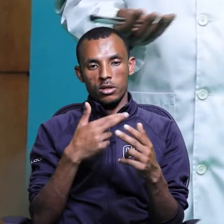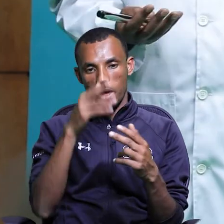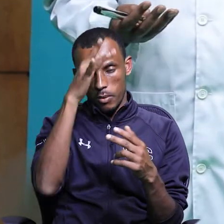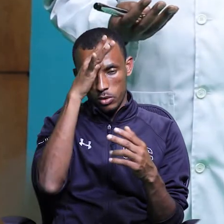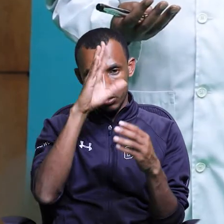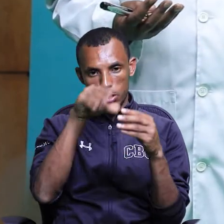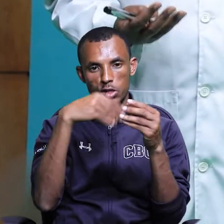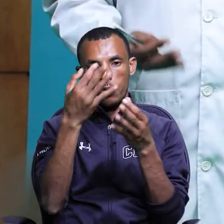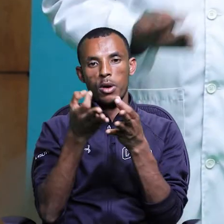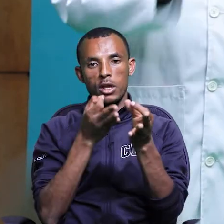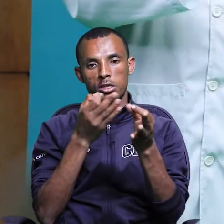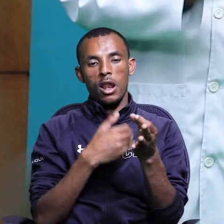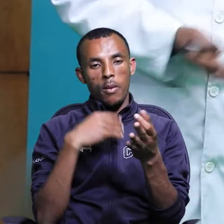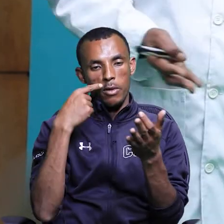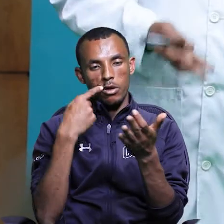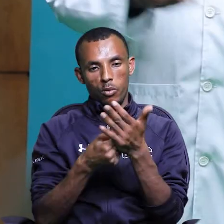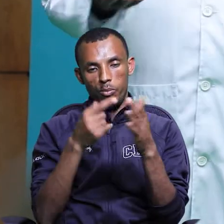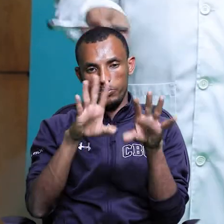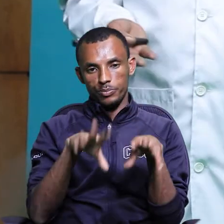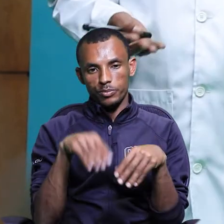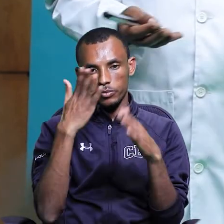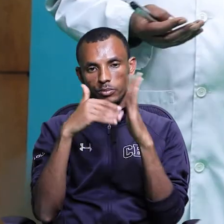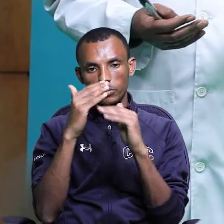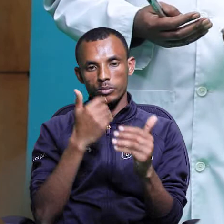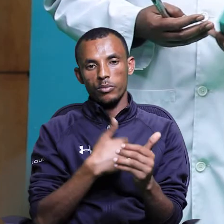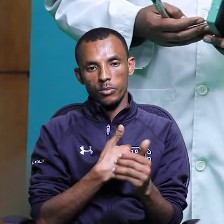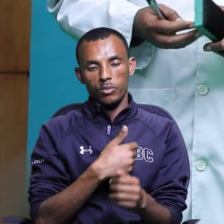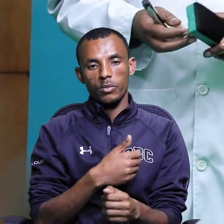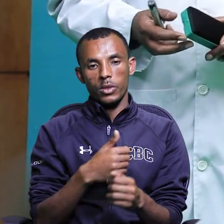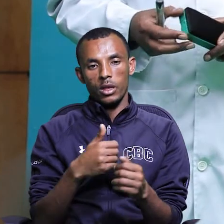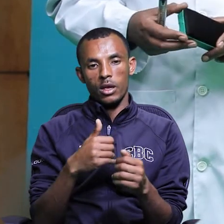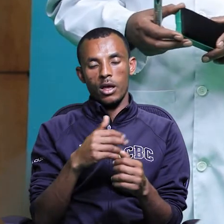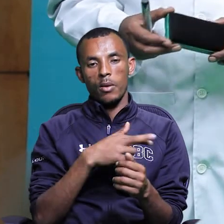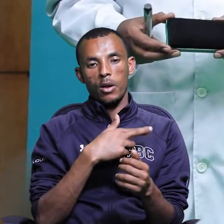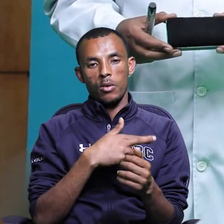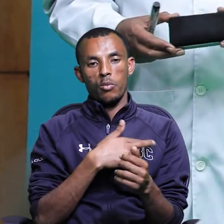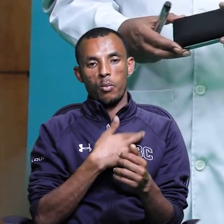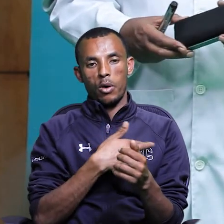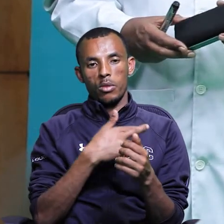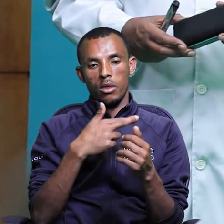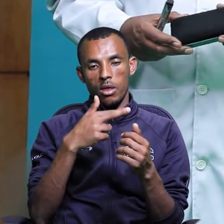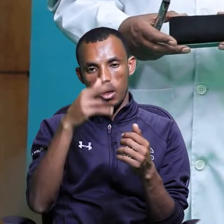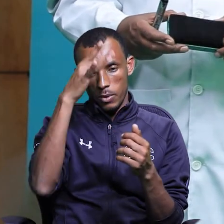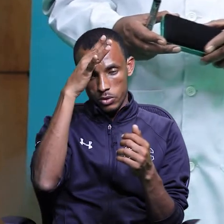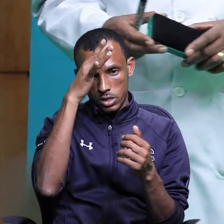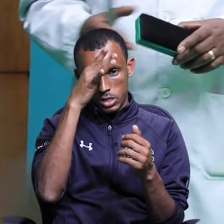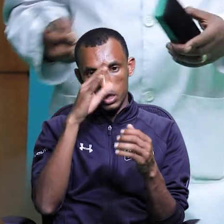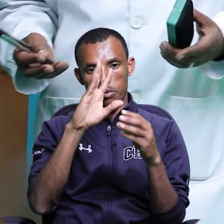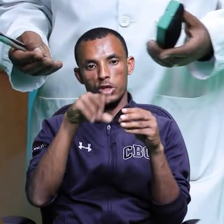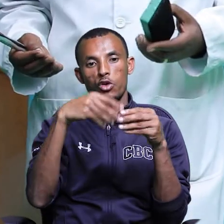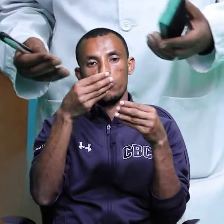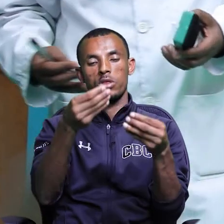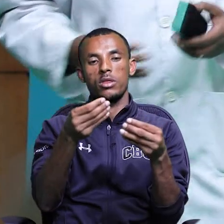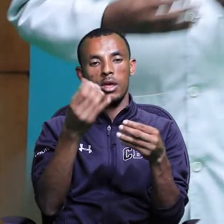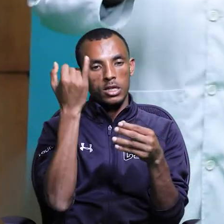ነው። መረጃውን ተቀብሏል፣ ችግሩ አለ። የእምነት አባቶቻችን የሚሰጡት